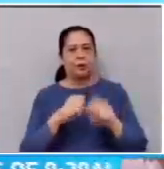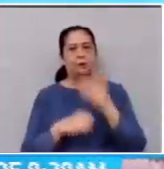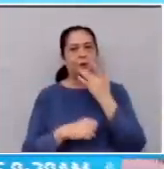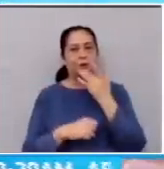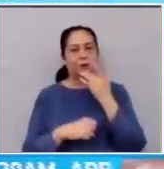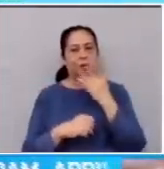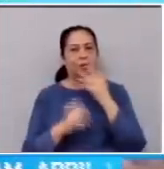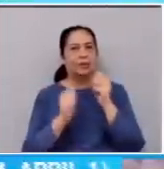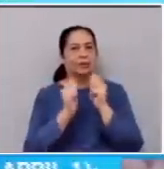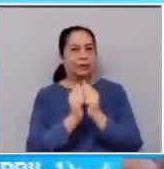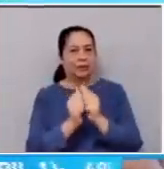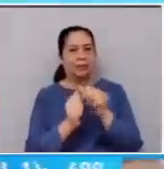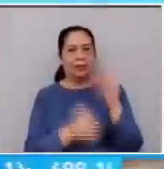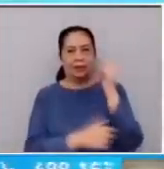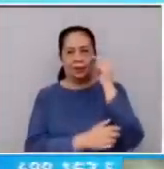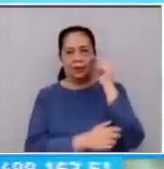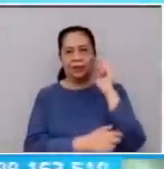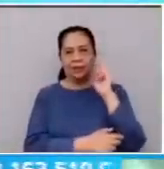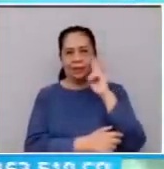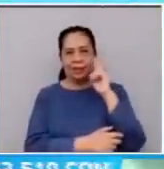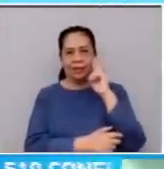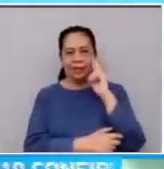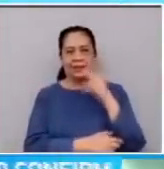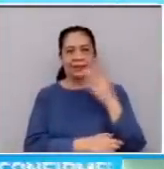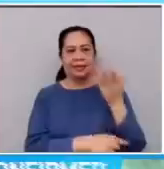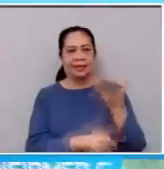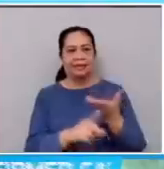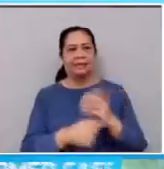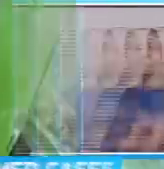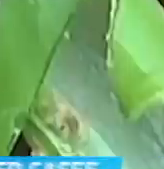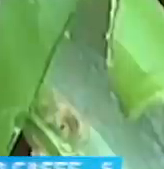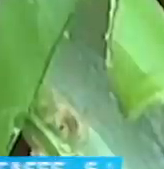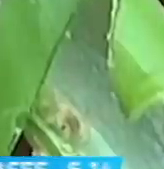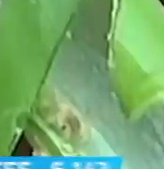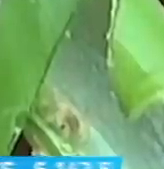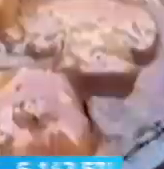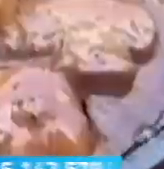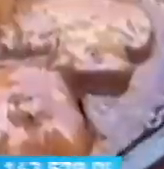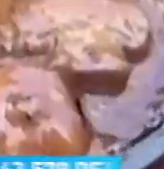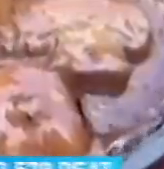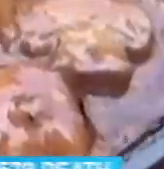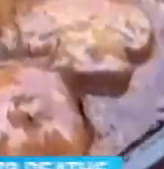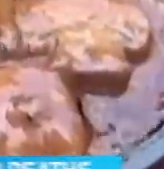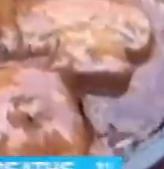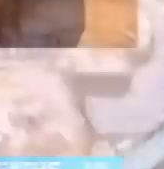si Norman Raka, Teresundayon, Balitang Amyanan.